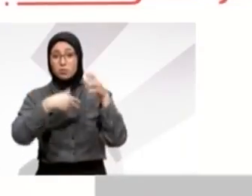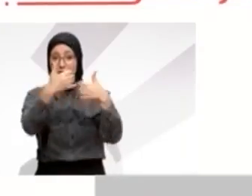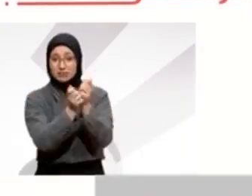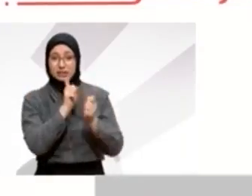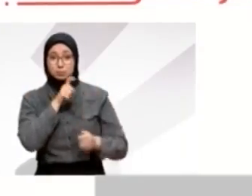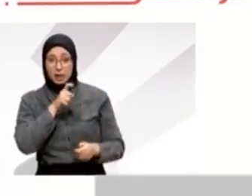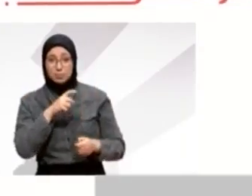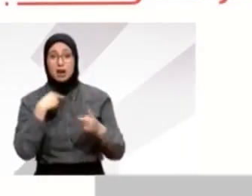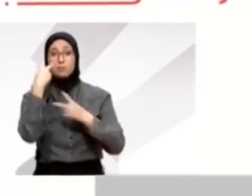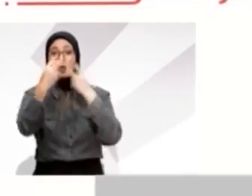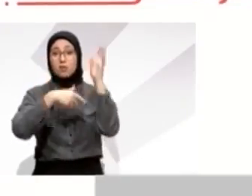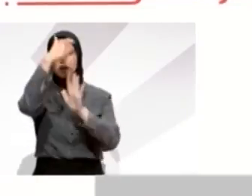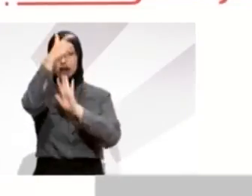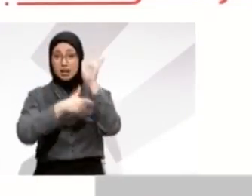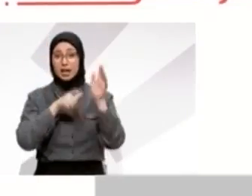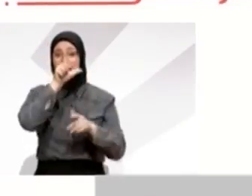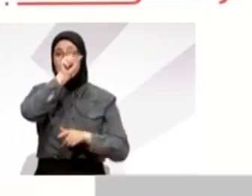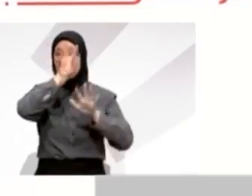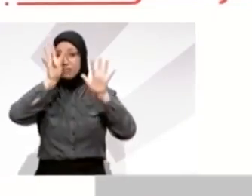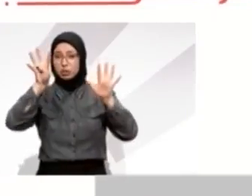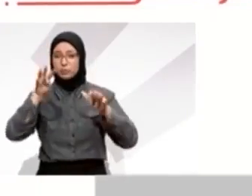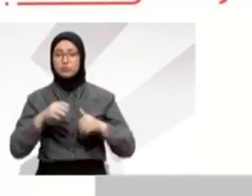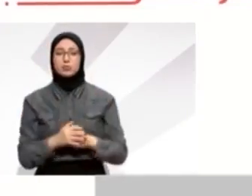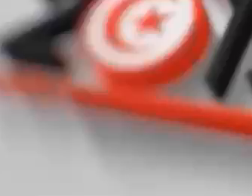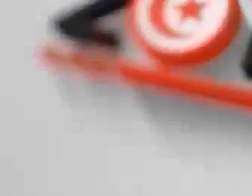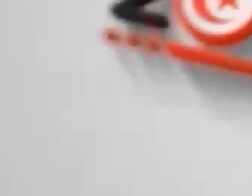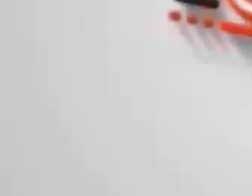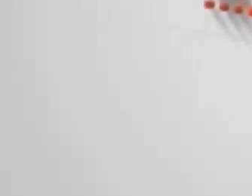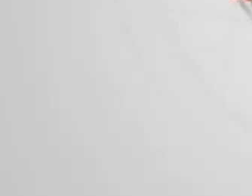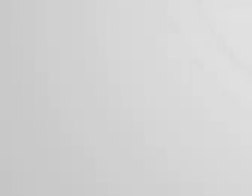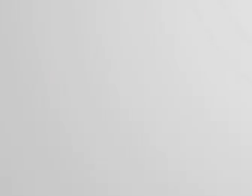صوتوا ل لقيمه رقم تسعه وعشرين